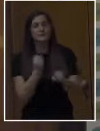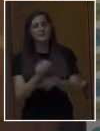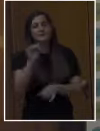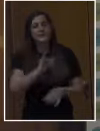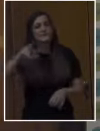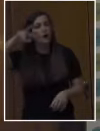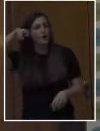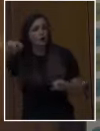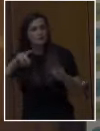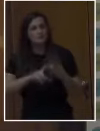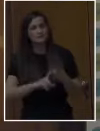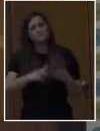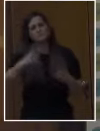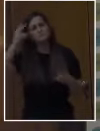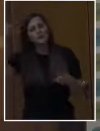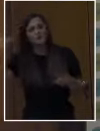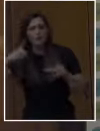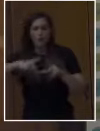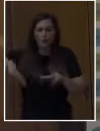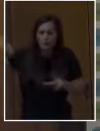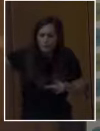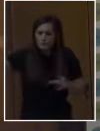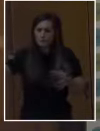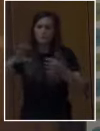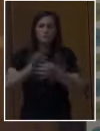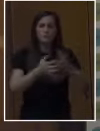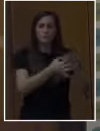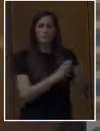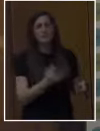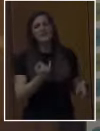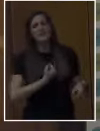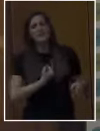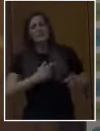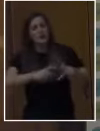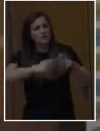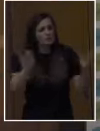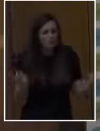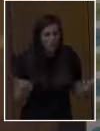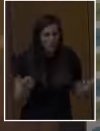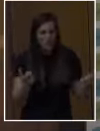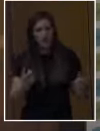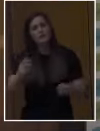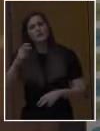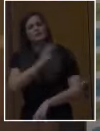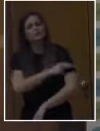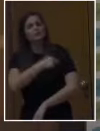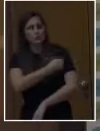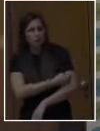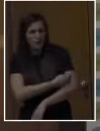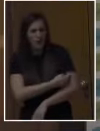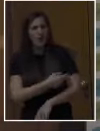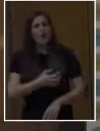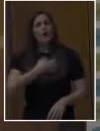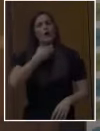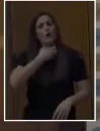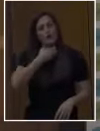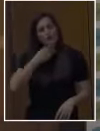μέχρι το Πανεπιστήμιο Κύπρου, με αρκετά ιδιωτικά σχολεία, με την αναπτυξιολογική μονάδα του Αγλαία Κυριακού. Και όλα